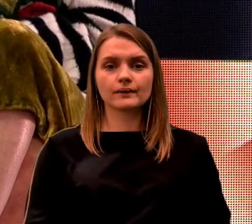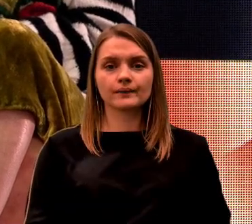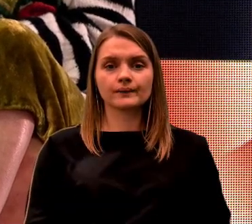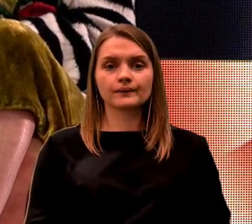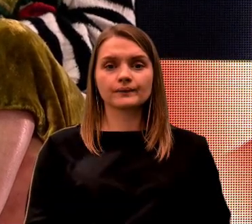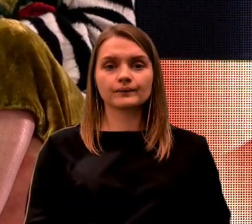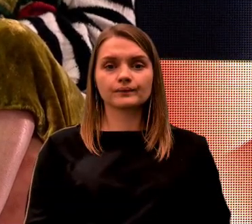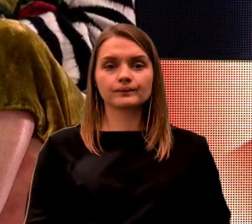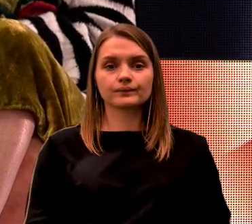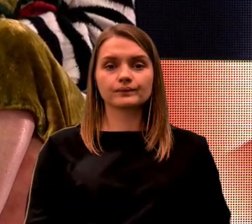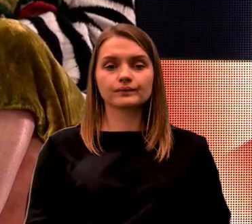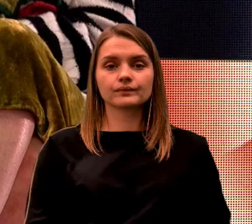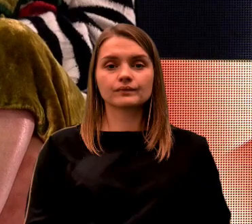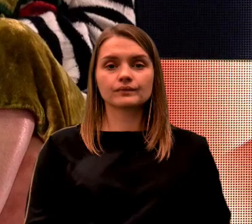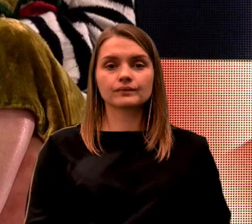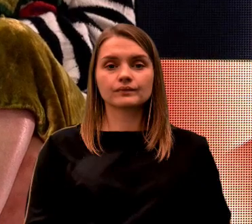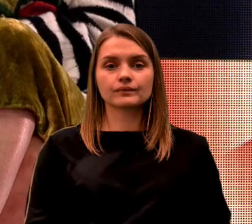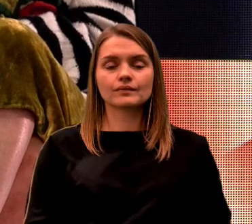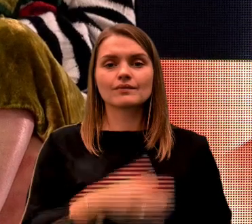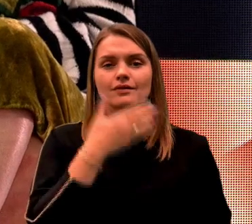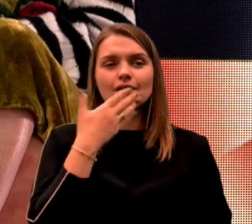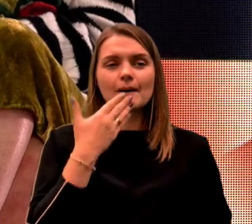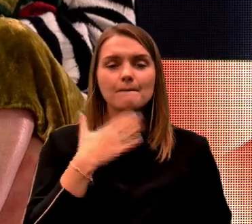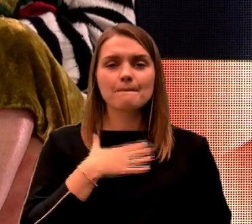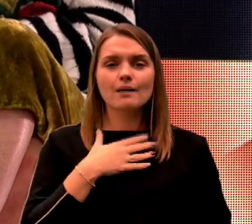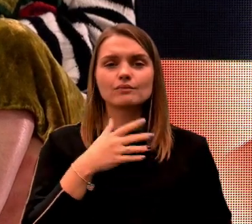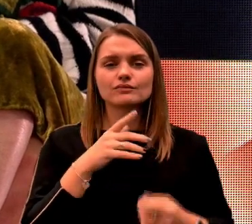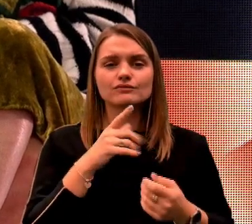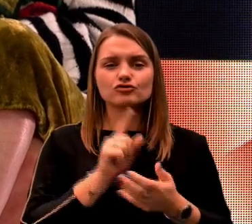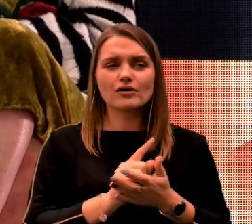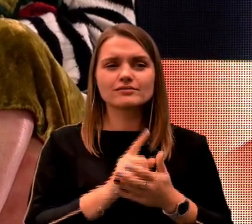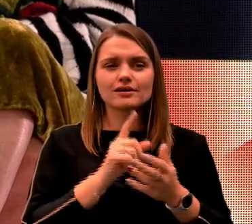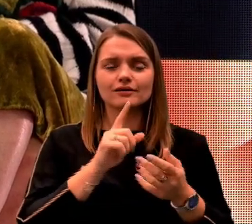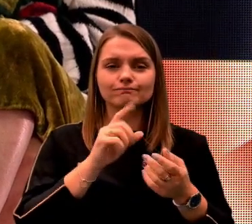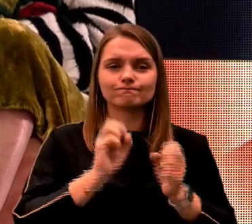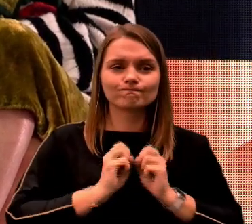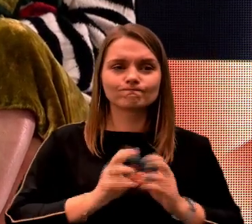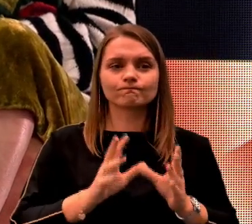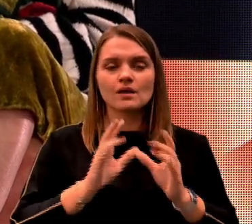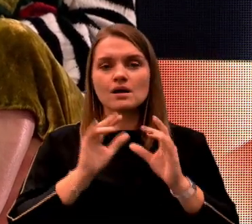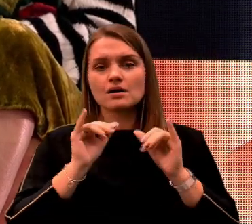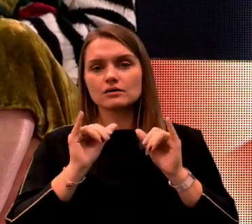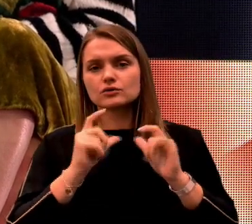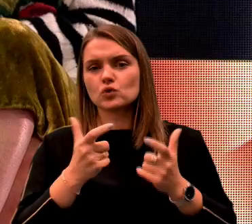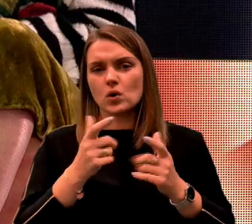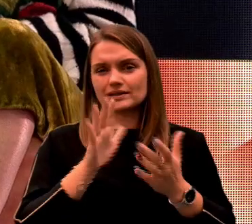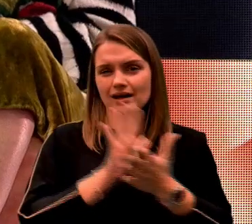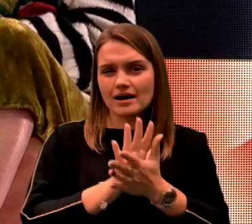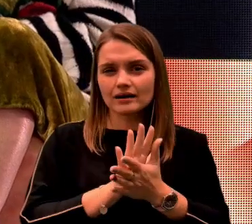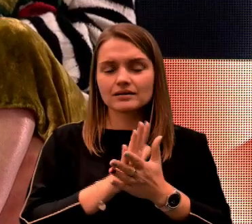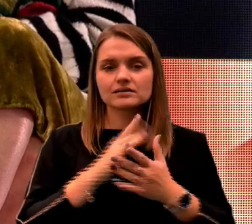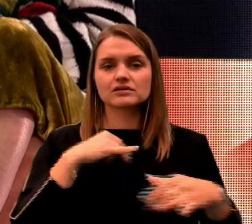my nie mamy szans tutaj w ogóle rozstrzygnąć, co jest bardziej charakterystycznym modelem zarządzania dla